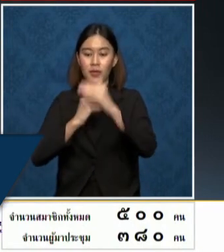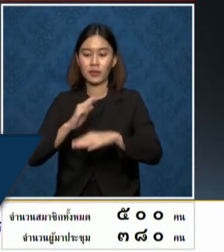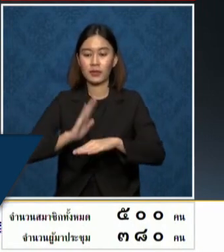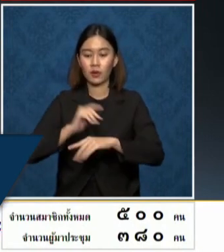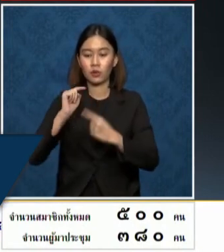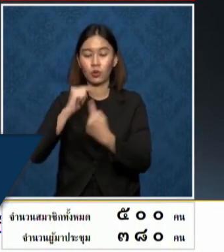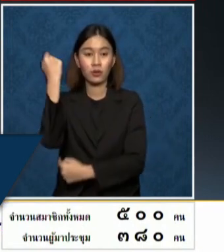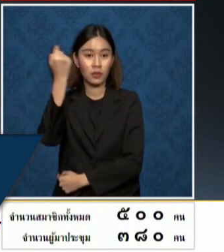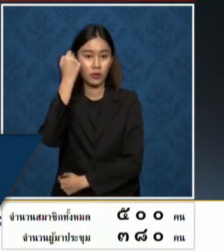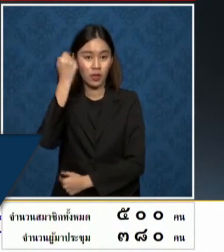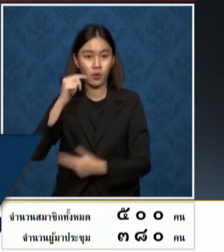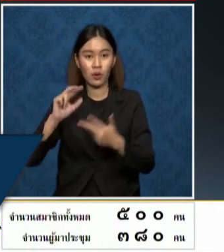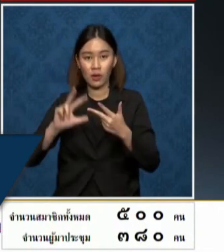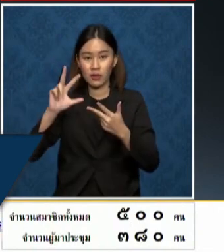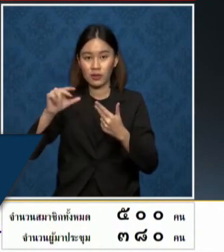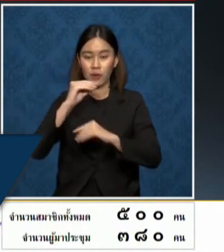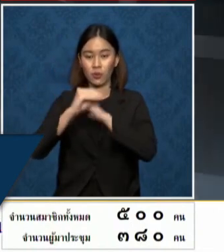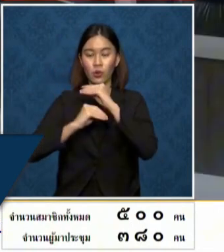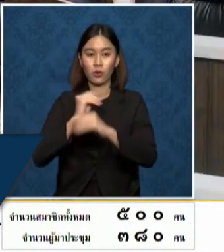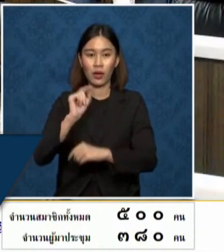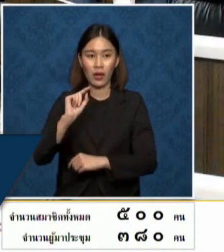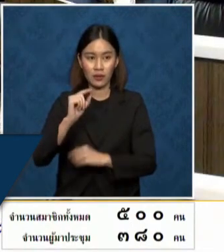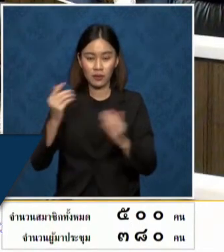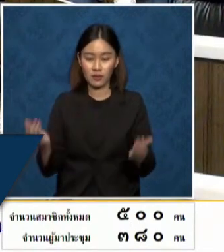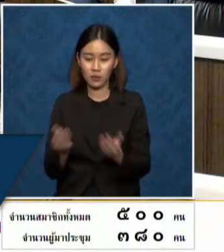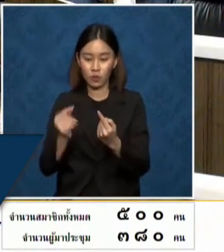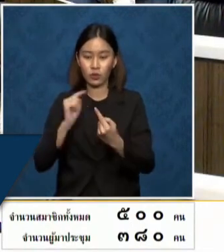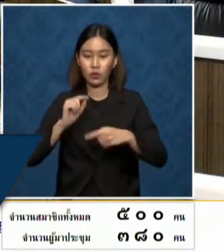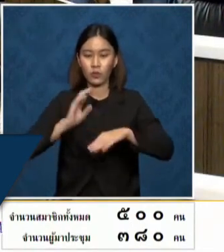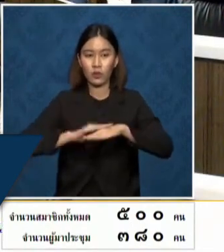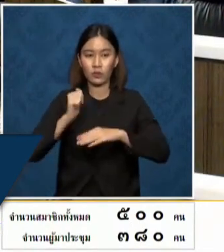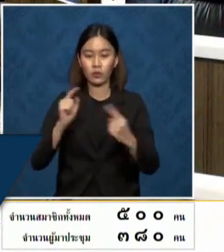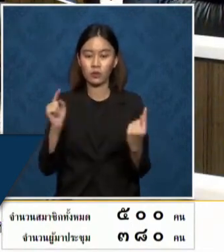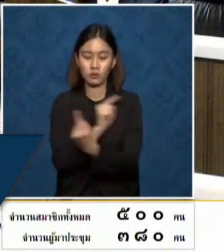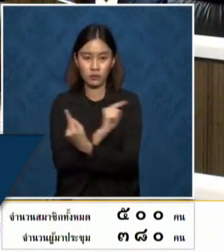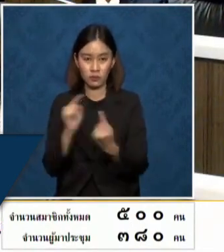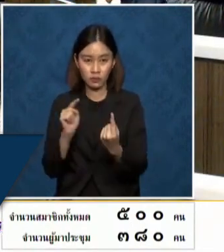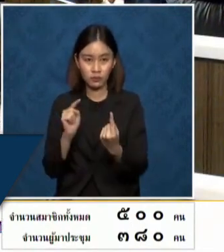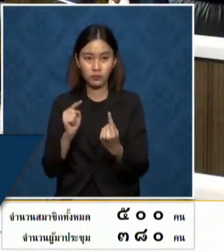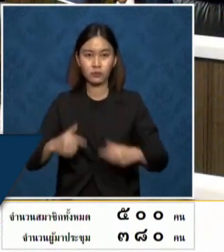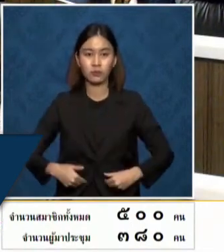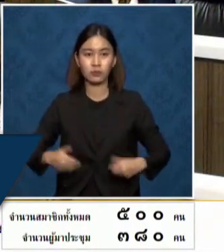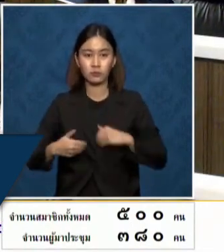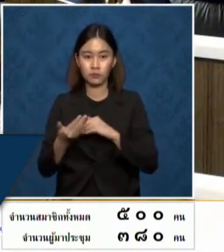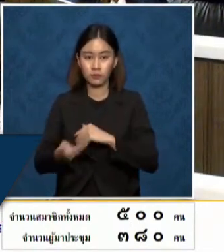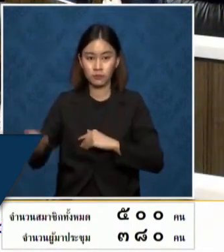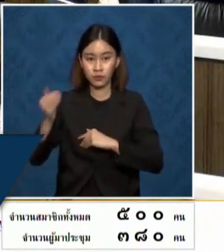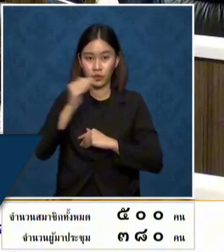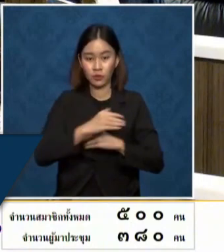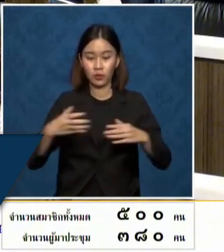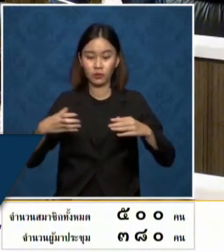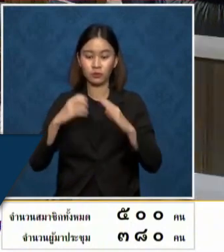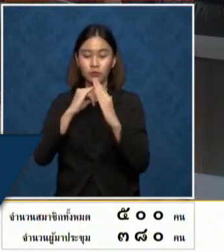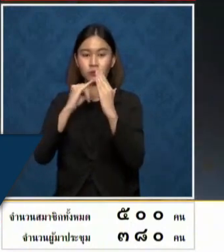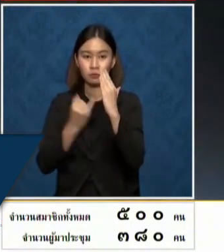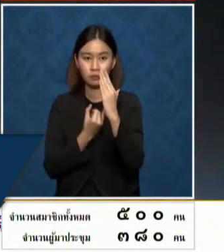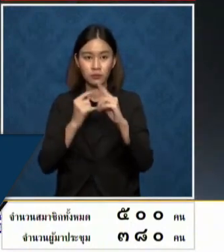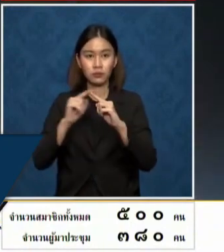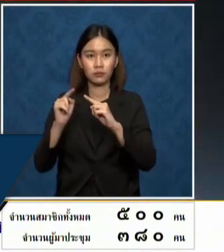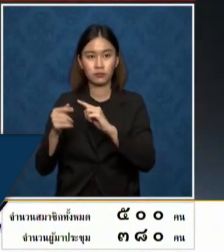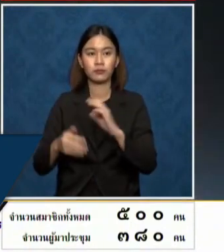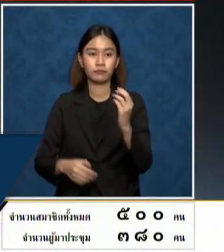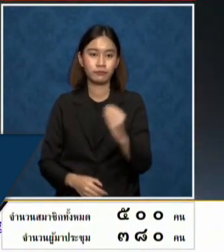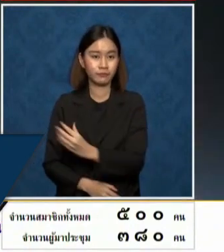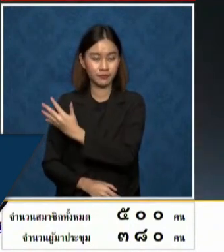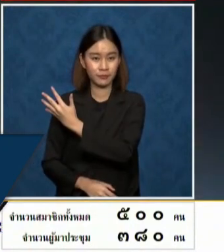ด้านการท่องเที่ยว 3โครงการเสริมสร้างศักยภาพด้านสังคมและวิถีชีวิตในพื้นที่กลุ่มจังหวัดขอสไลด์